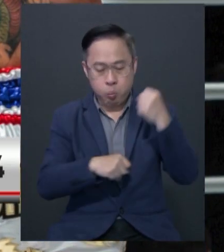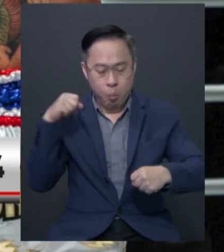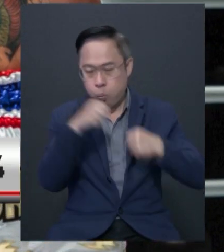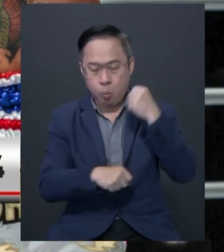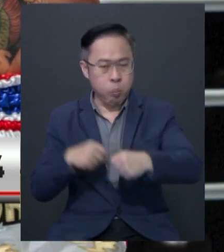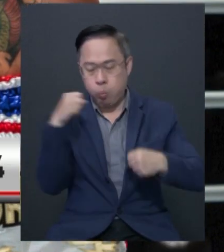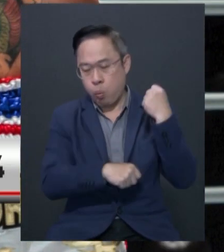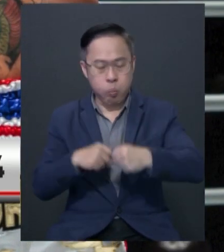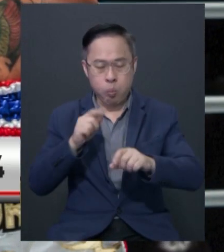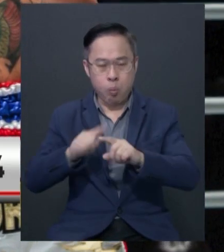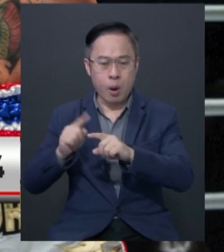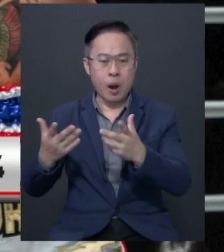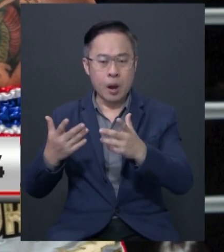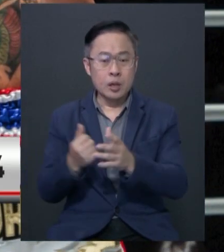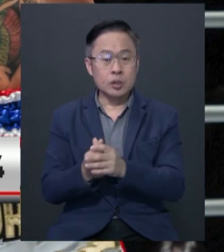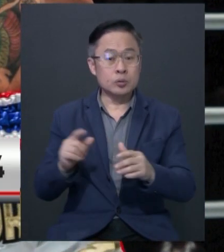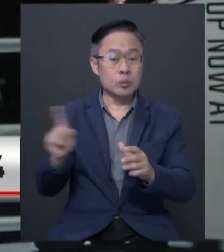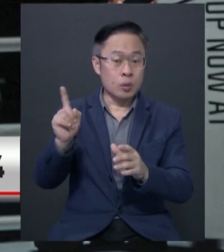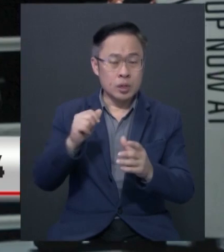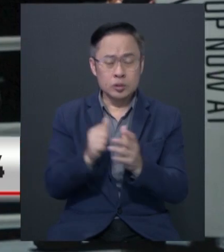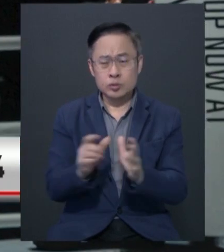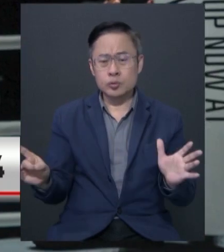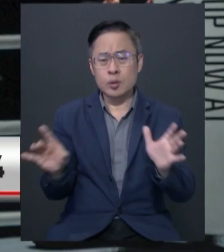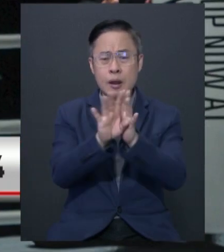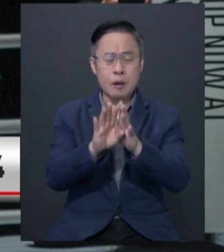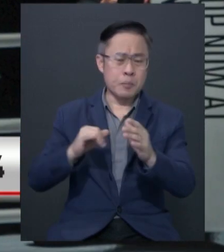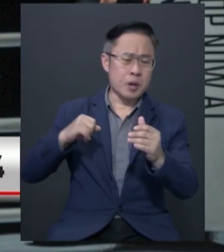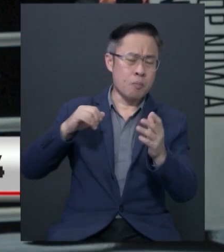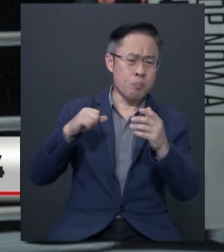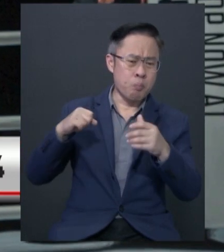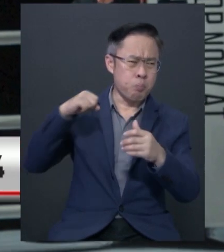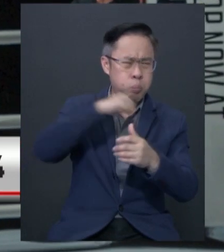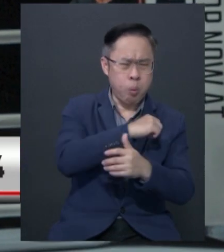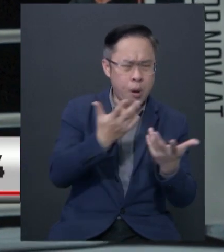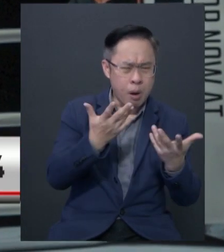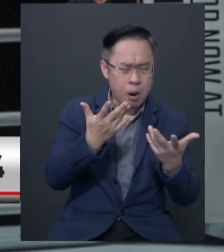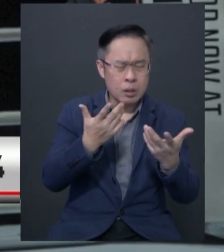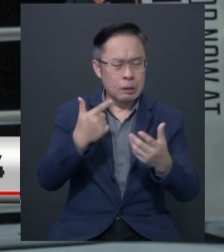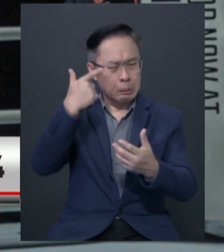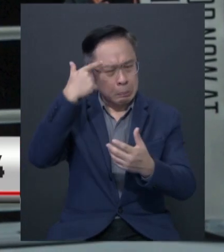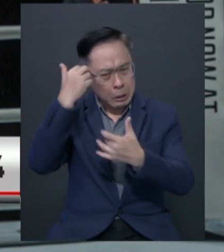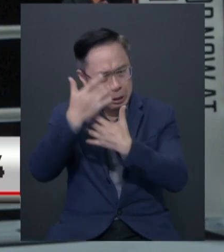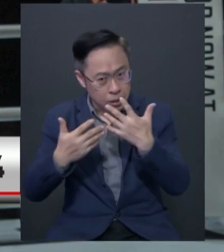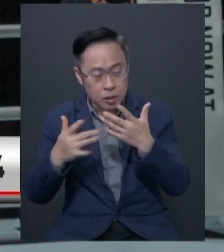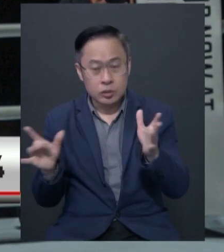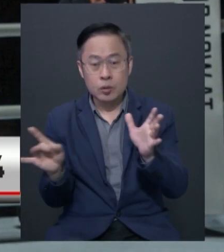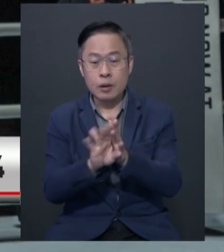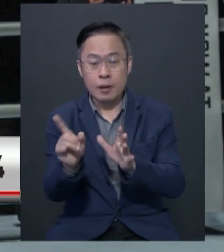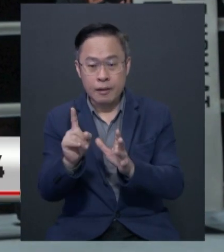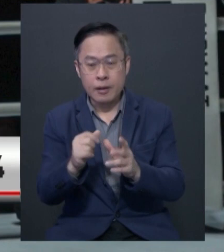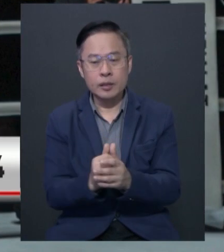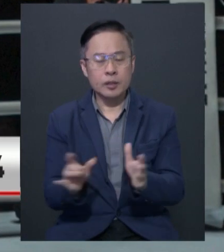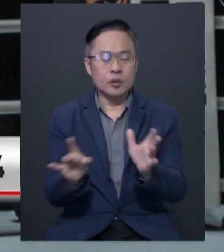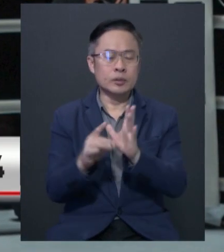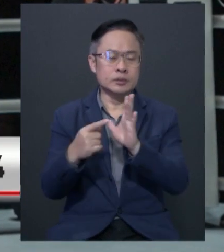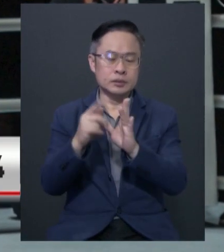เลยโดยเพชรเมือง 4ครับได้โอกาสซับซ้อนจนคู่แข่งแผลแตกนะครับในช่วงท้ายครับบางคนแก้วก็พยายามเร่งเครื่องเดินบด